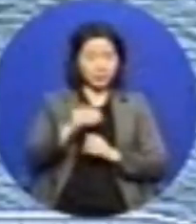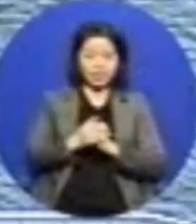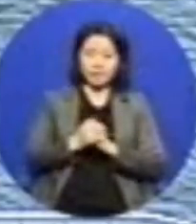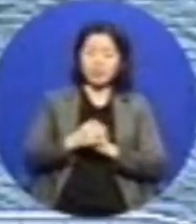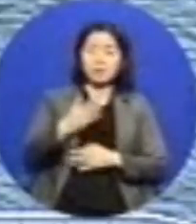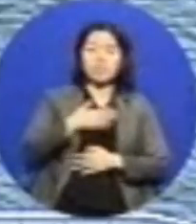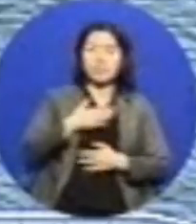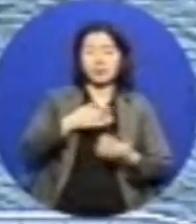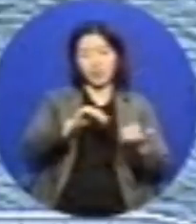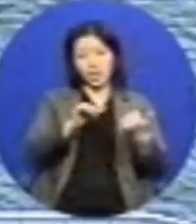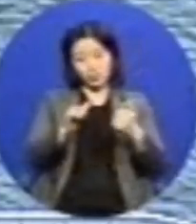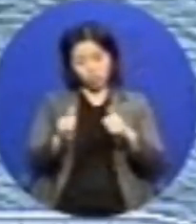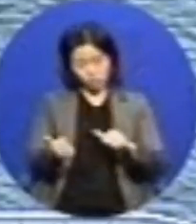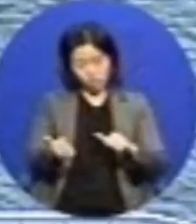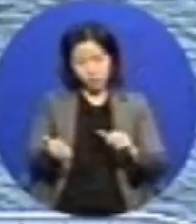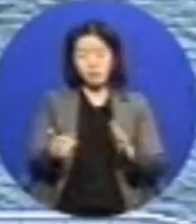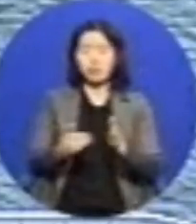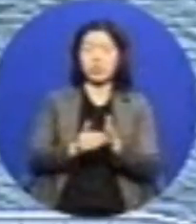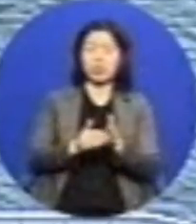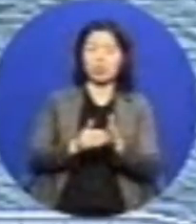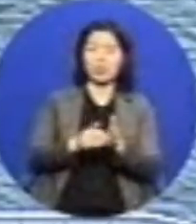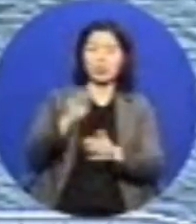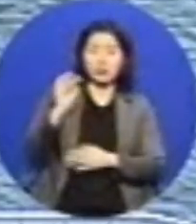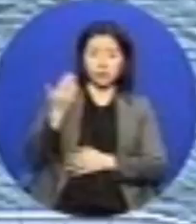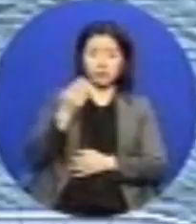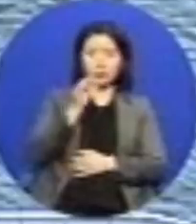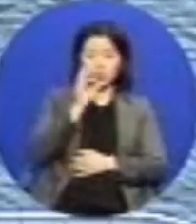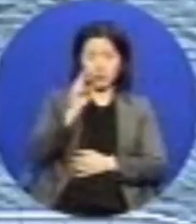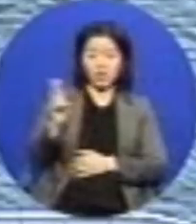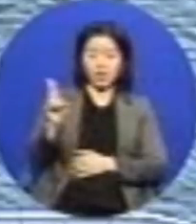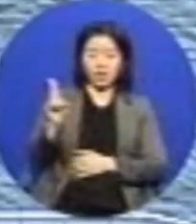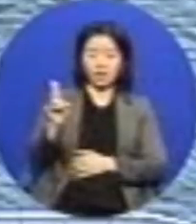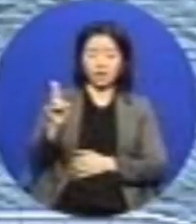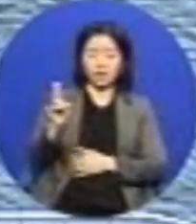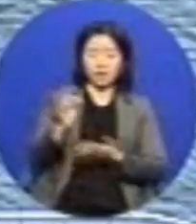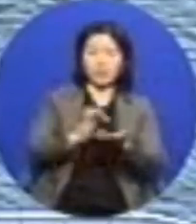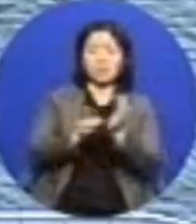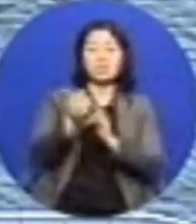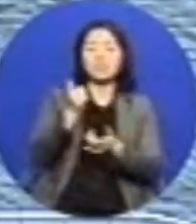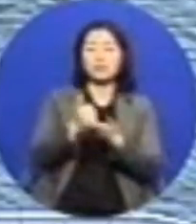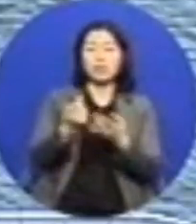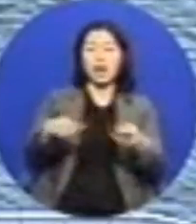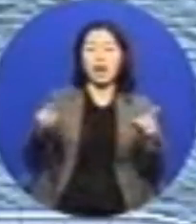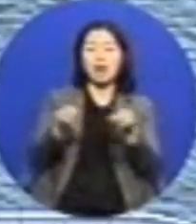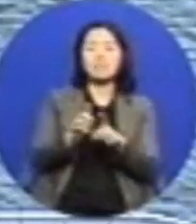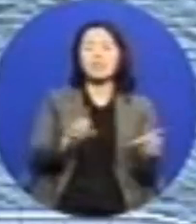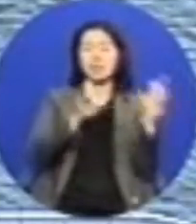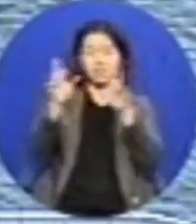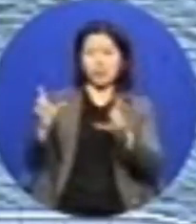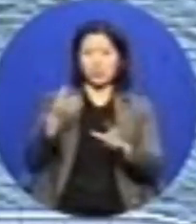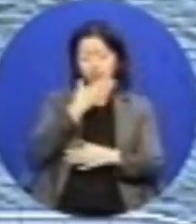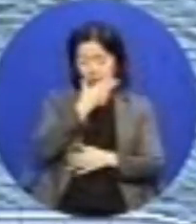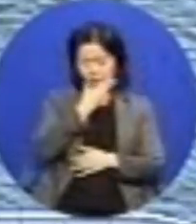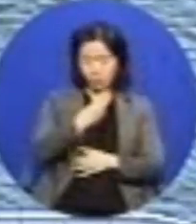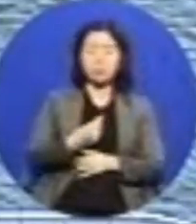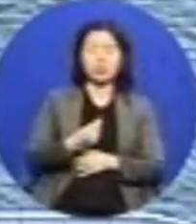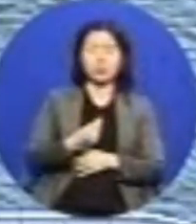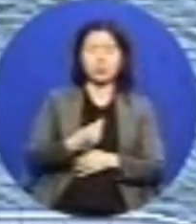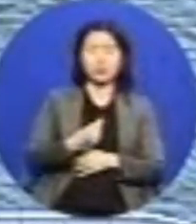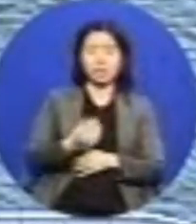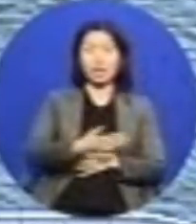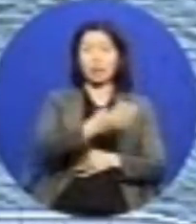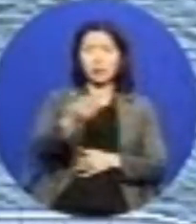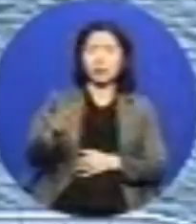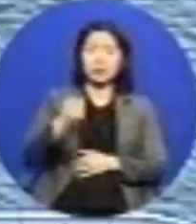내가 죽었습니다 가 되어야 예수님과 함께 사는 게 행복한 거죠 여러분